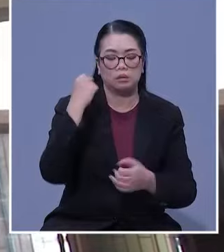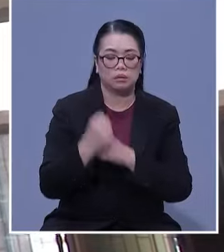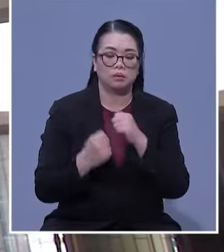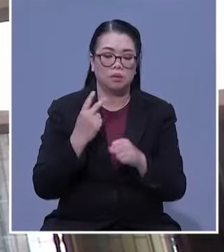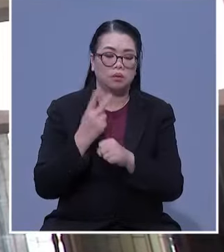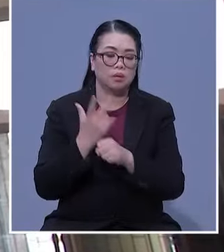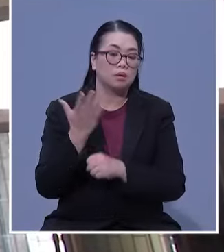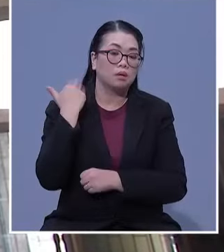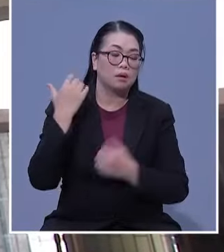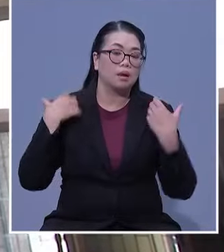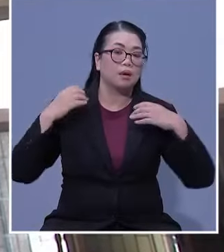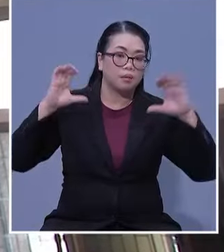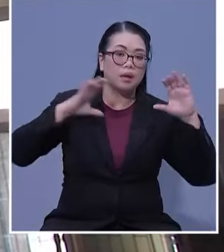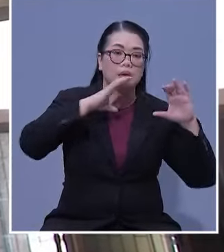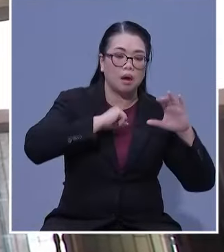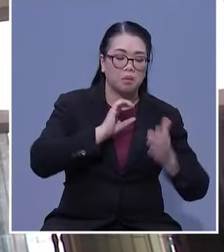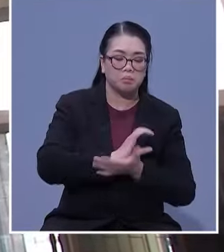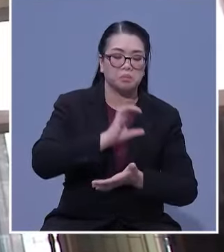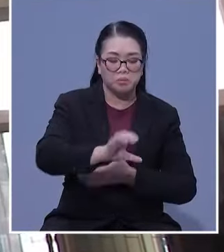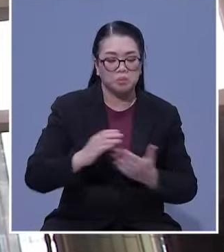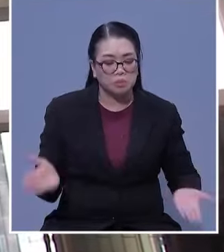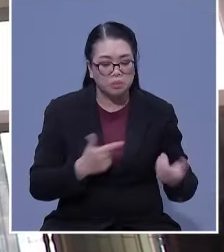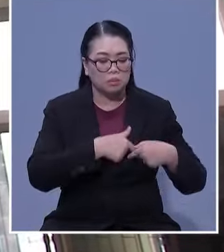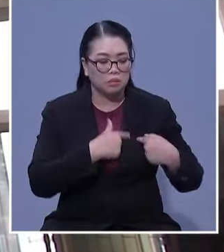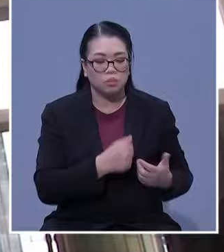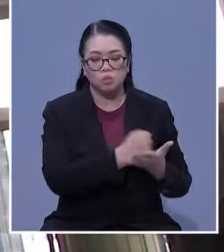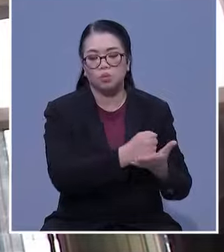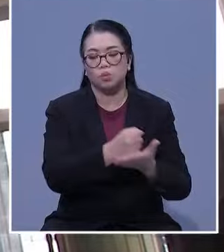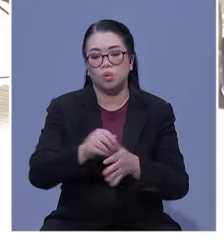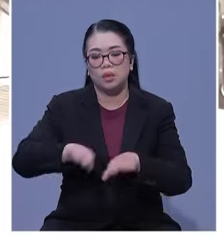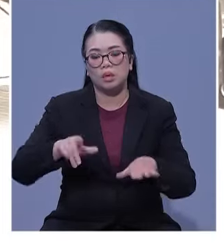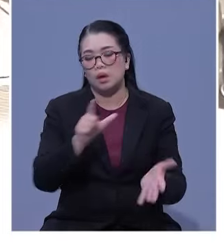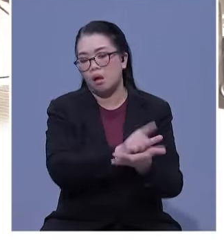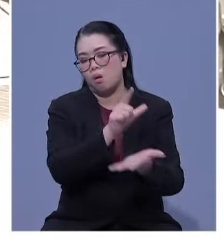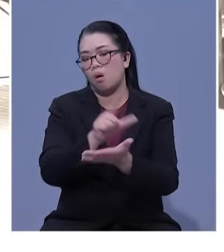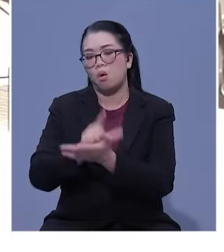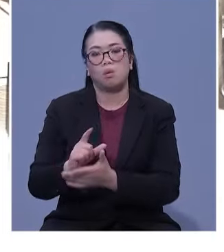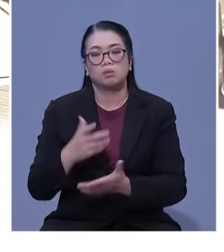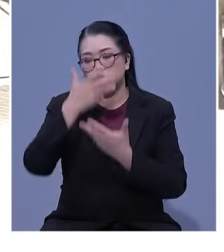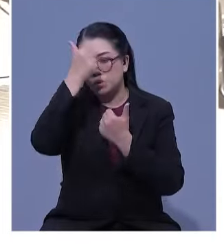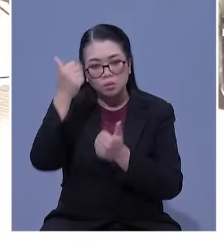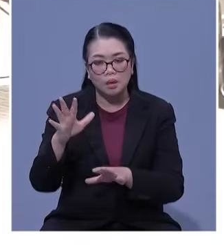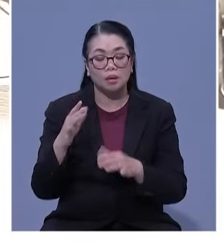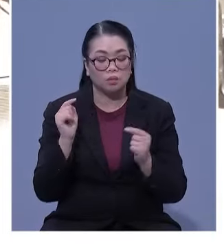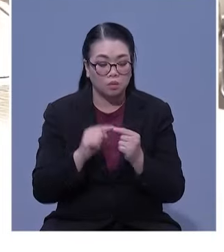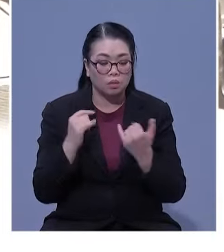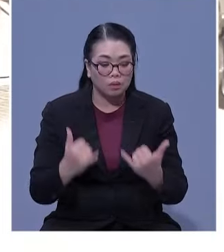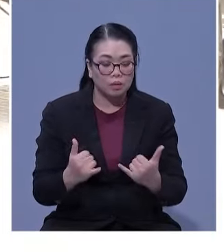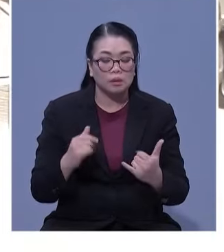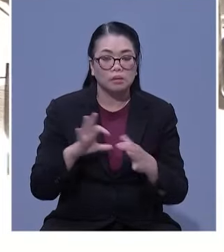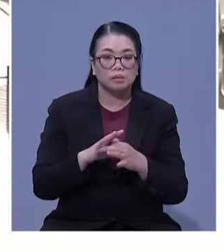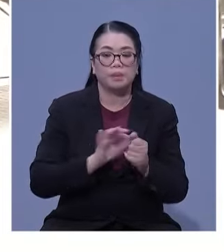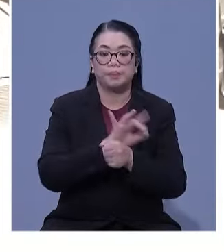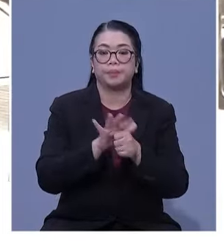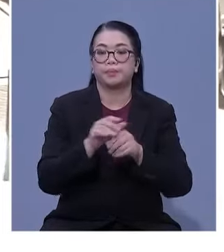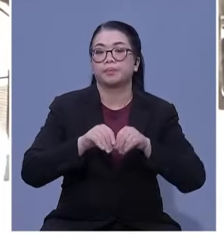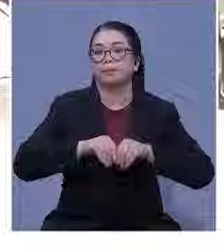มารัฐบาลชุดเก่าไม่ได้ทุ่มเทเอาใจใส่กับวิกฤตที่เด็กออกกลางครรให้ดีเท่าที่ควรประกอบกับสถานการณ์การระบาด